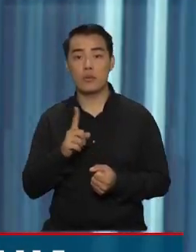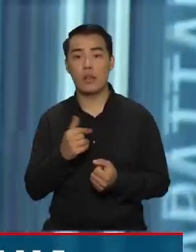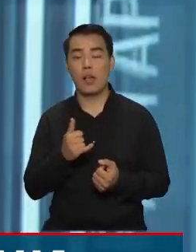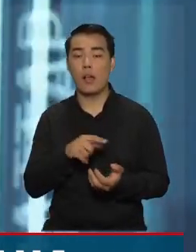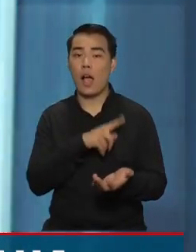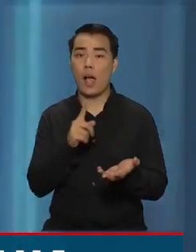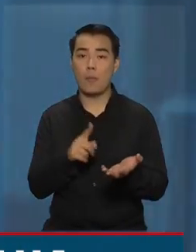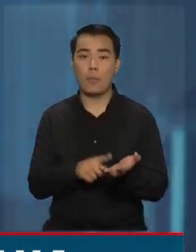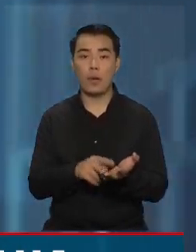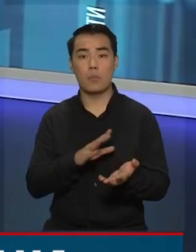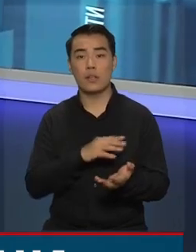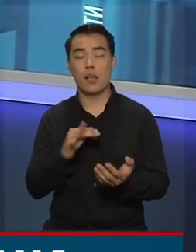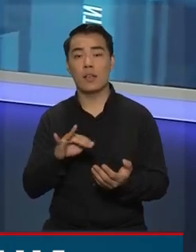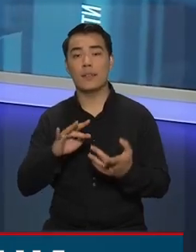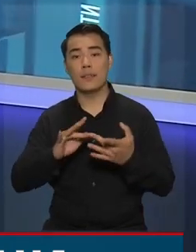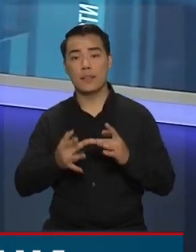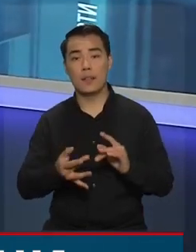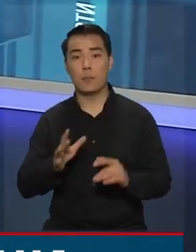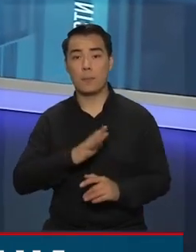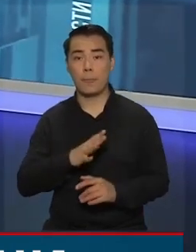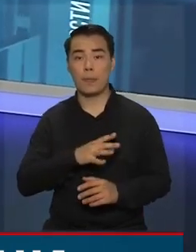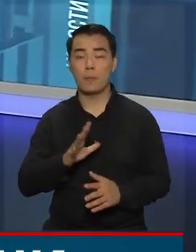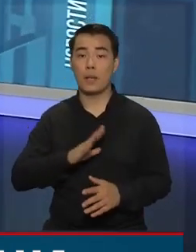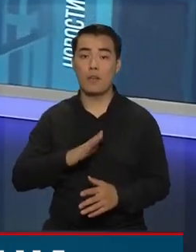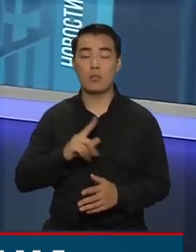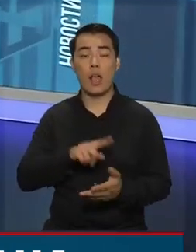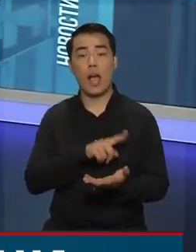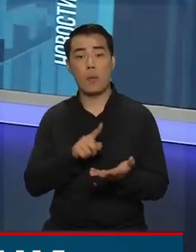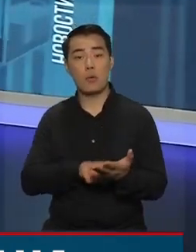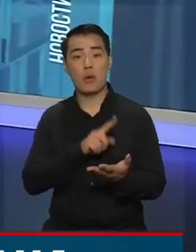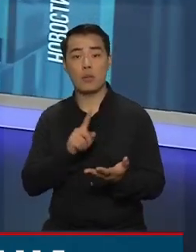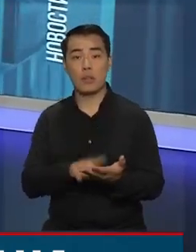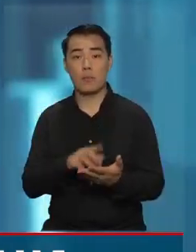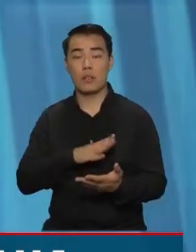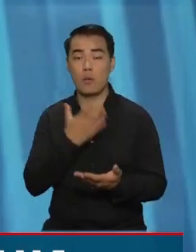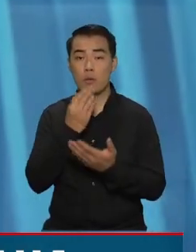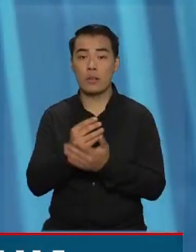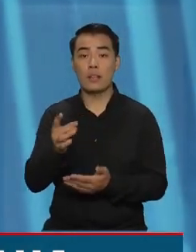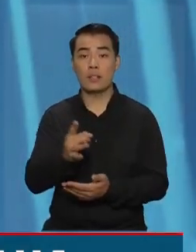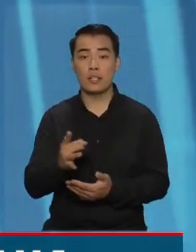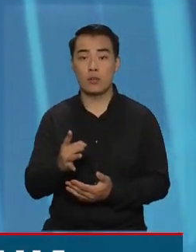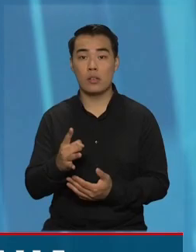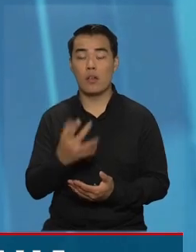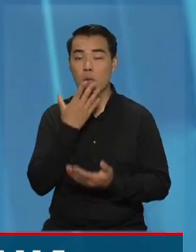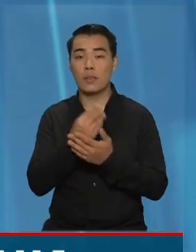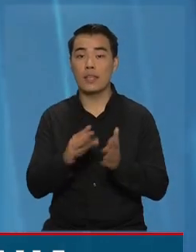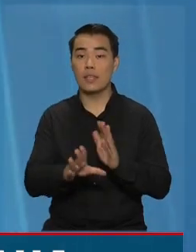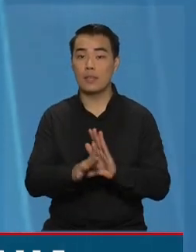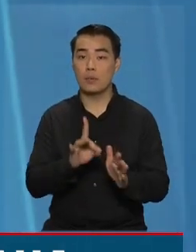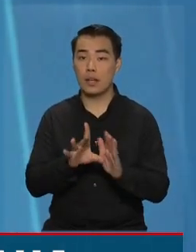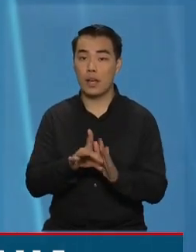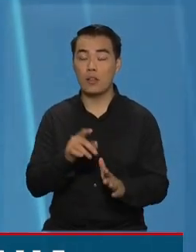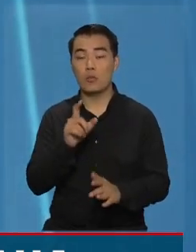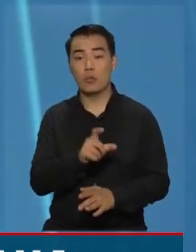в социальных сетях в том числе. Угу. Мы проводили опросы в своих регионах со своим избирателем.